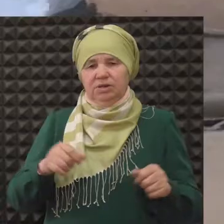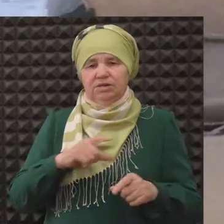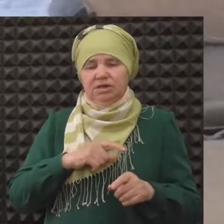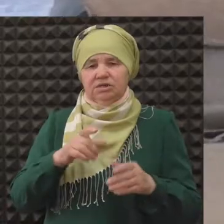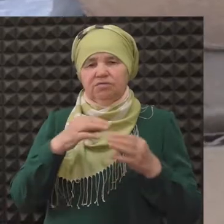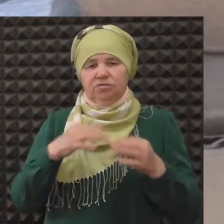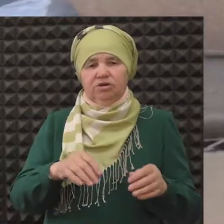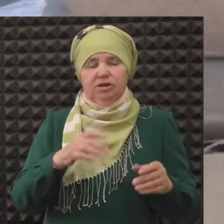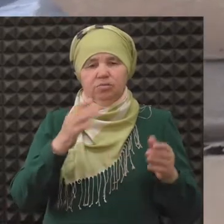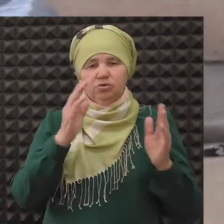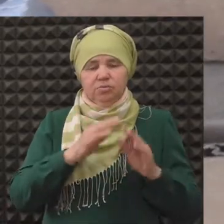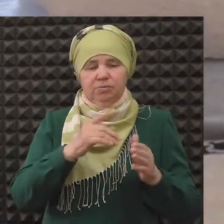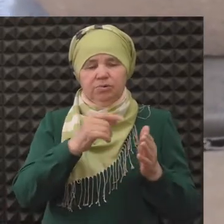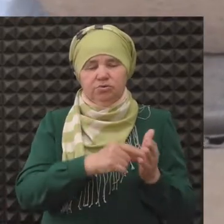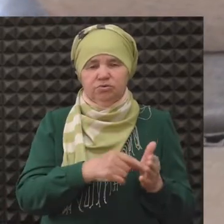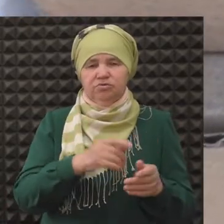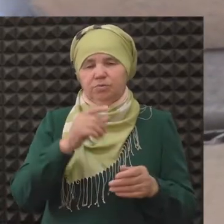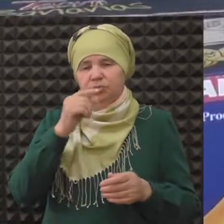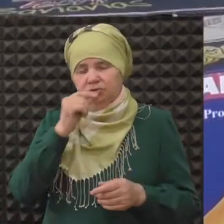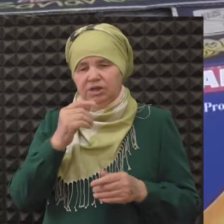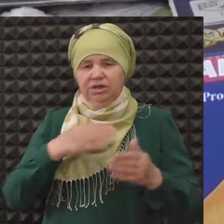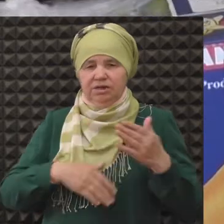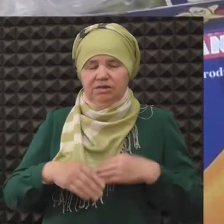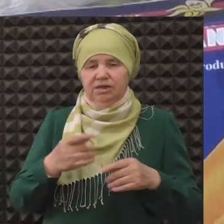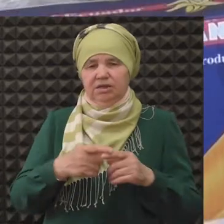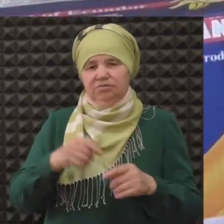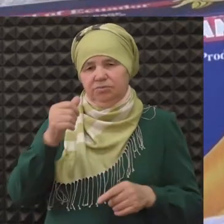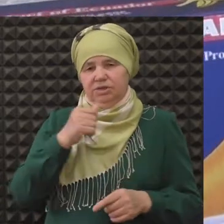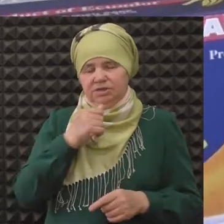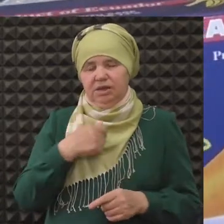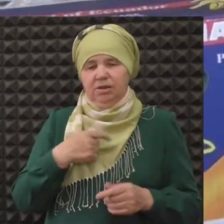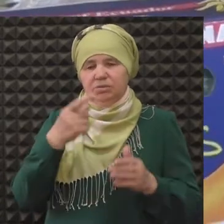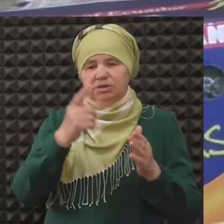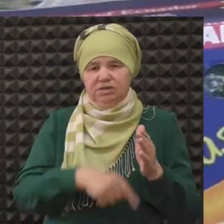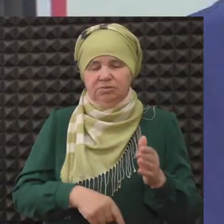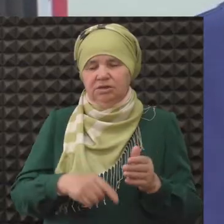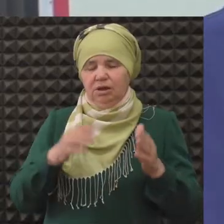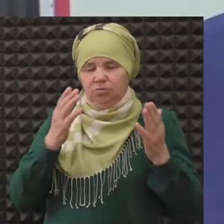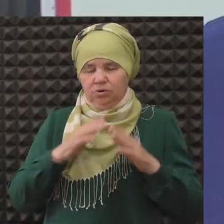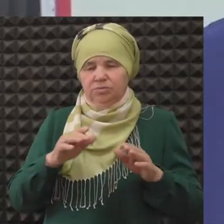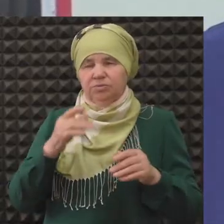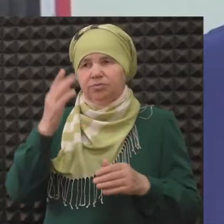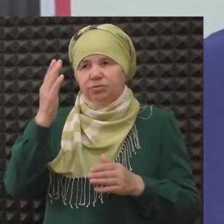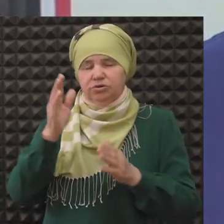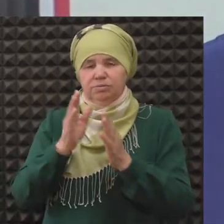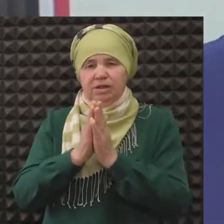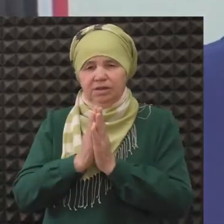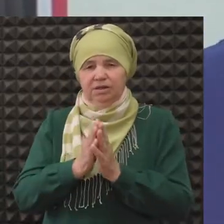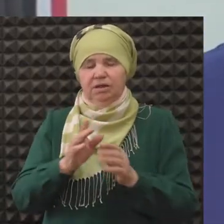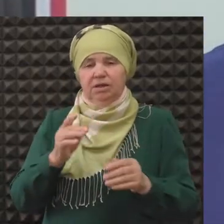как и вольные мусульмане, почувствовать вкус и радость этого месяца. Мы надеемся, мы молим Всевышнего Аллаха, что